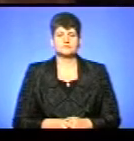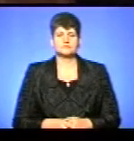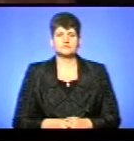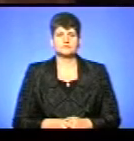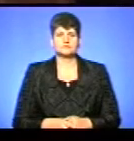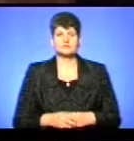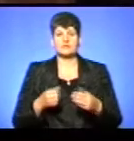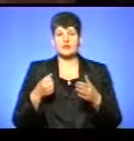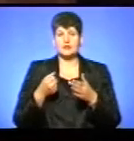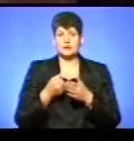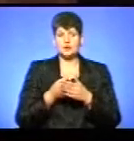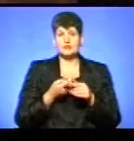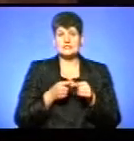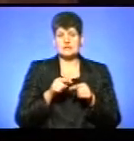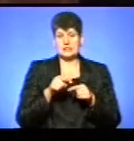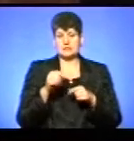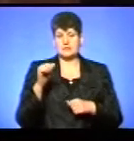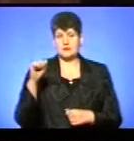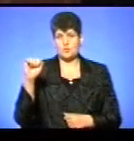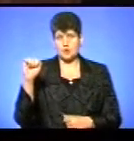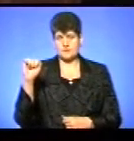До цієї перемоги,